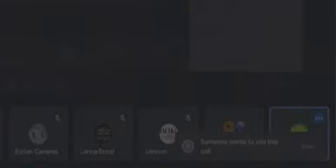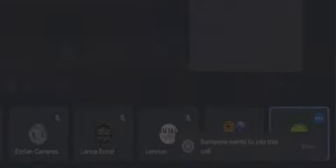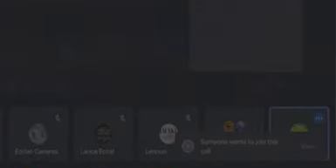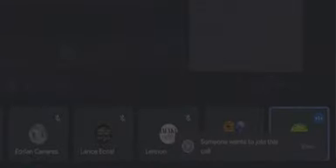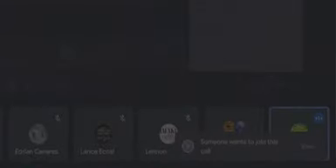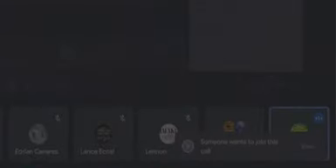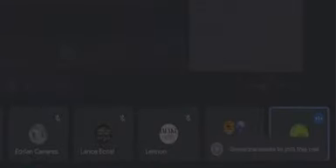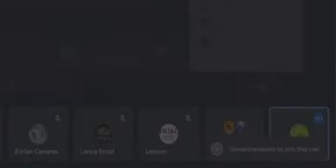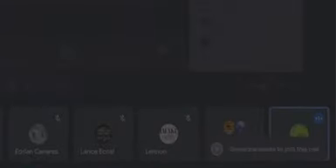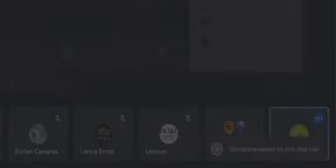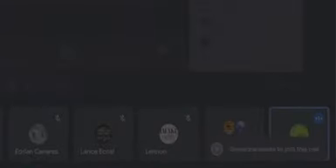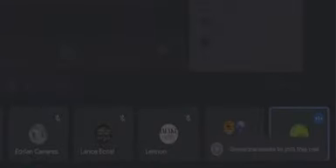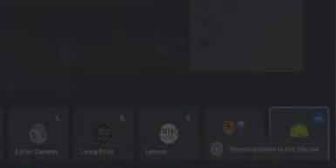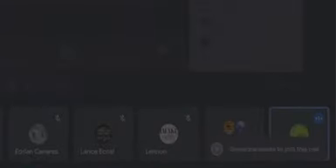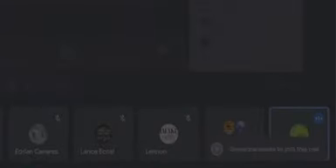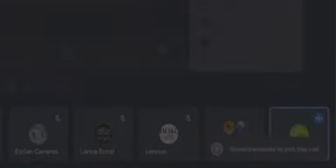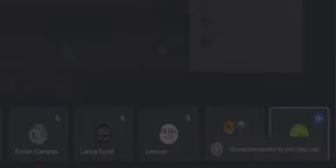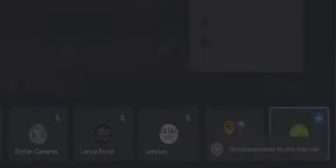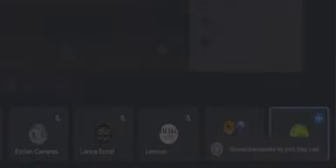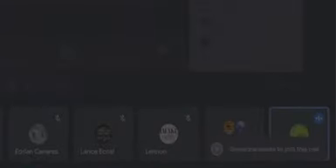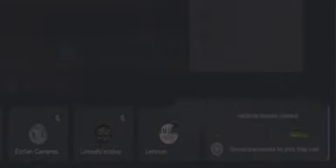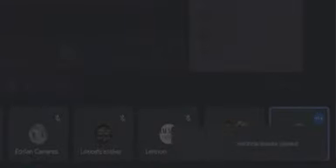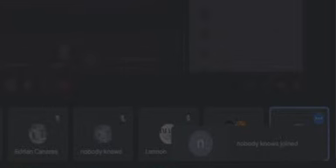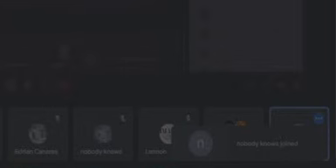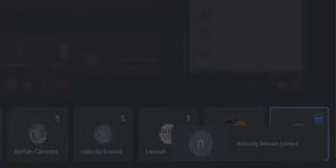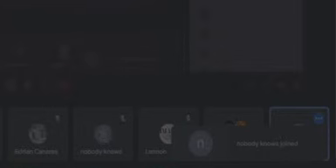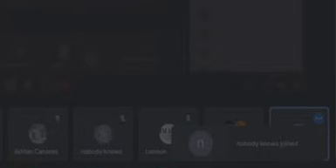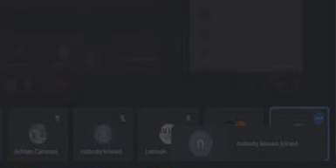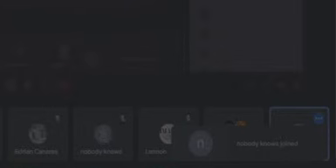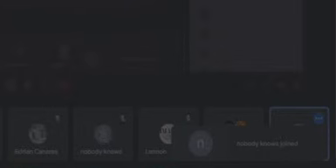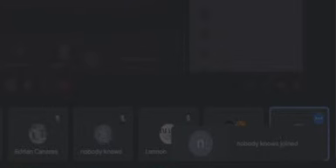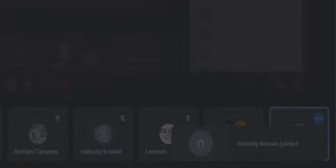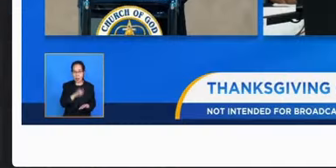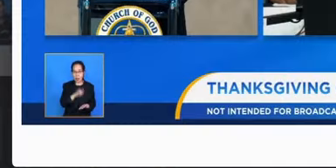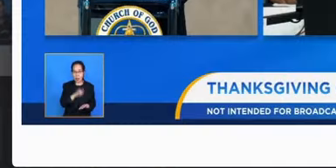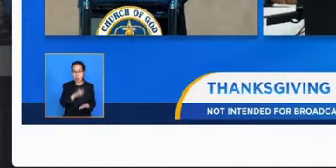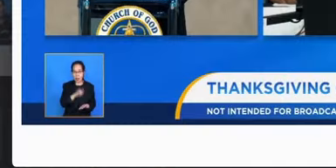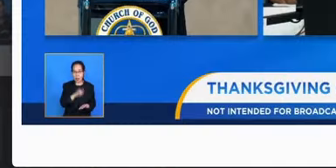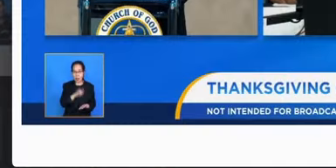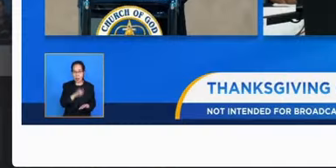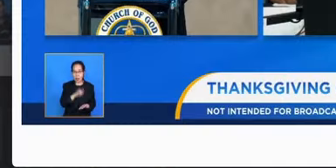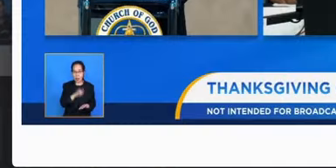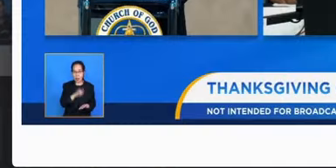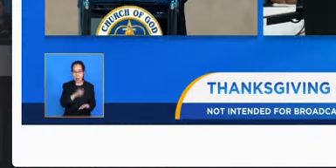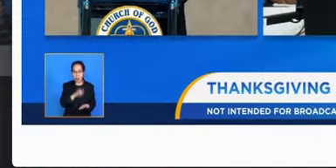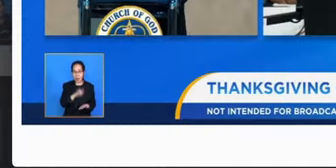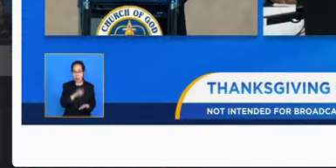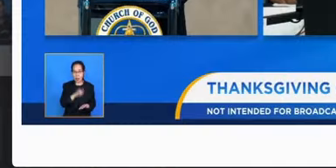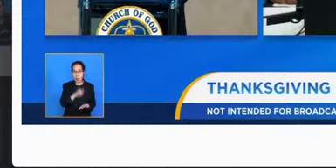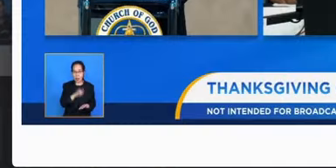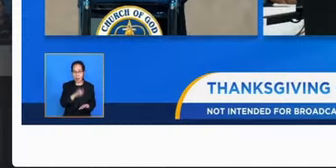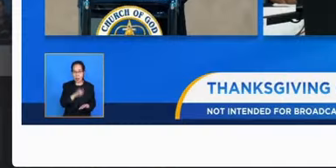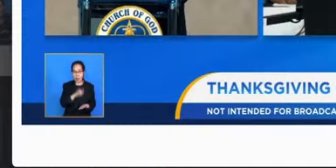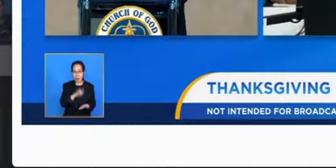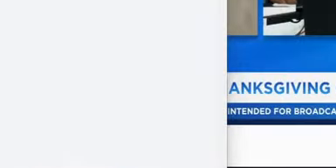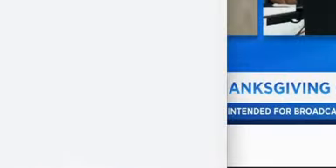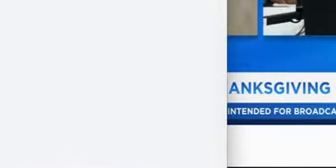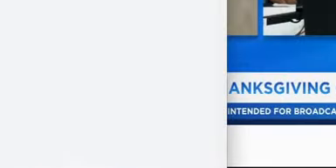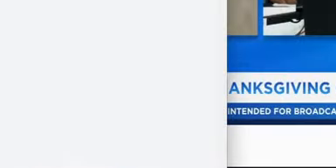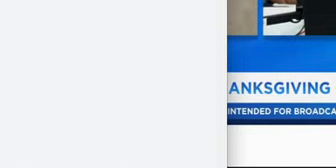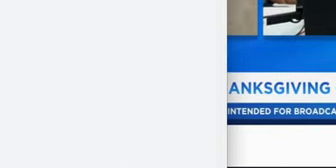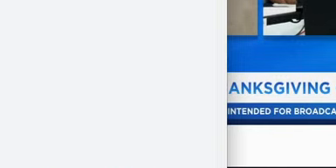Maaalis tayo sa pagiging nobody knows yan. Ngayon, ang sabi, yung paglilingkod ay